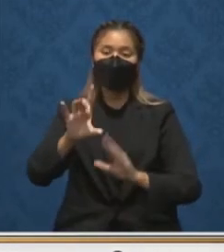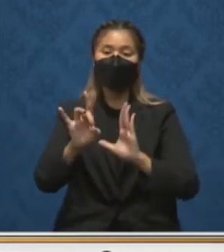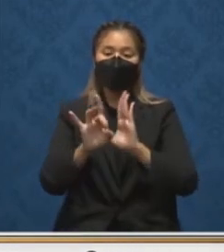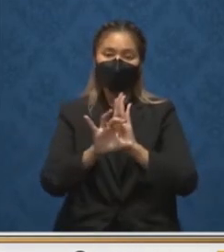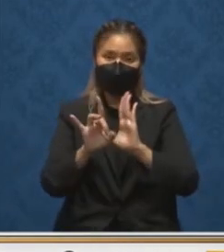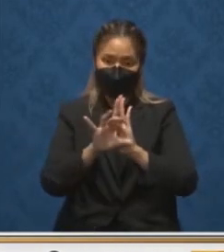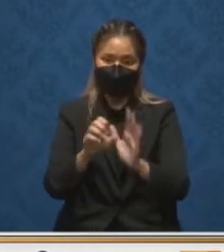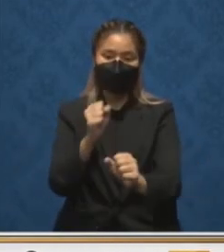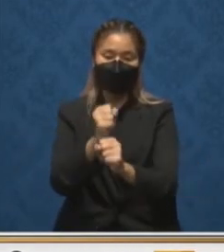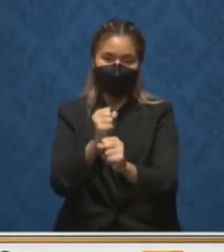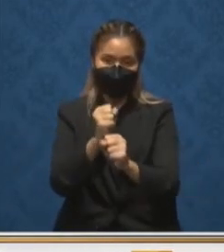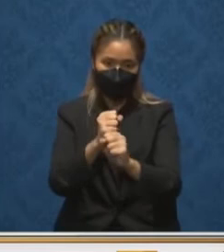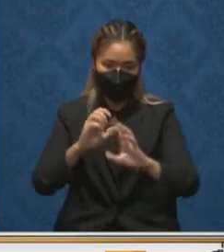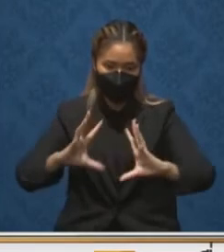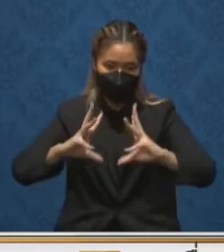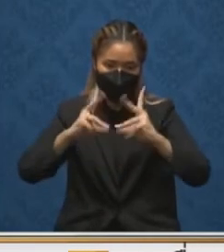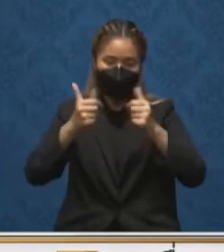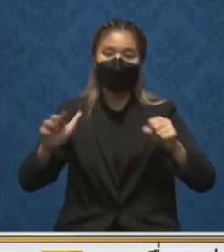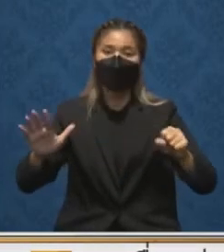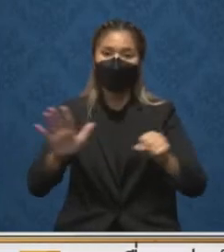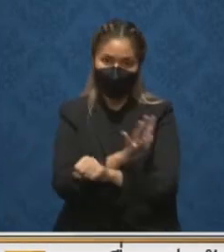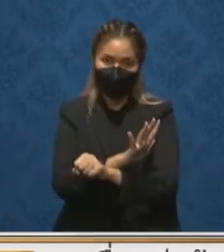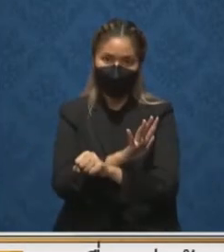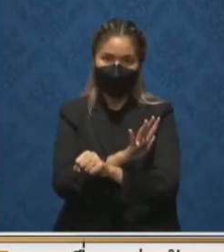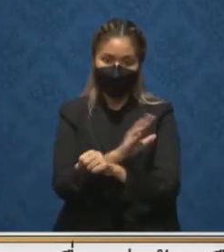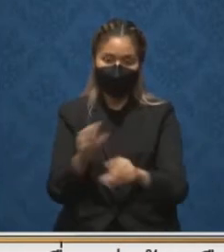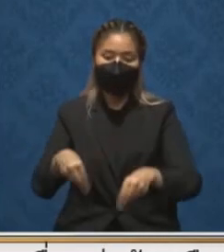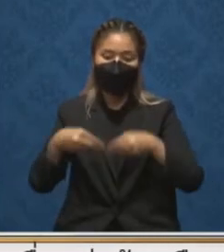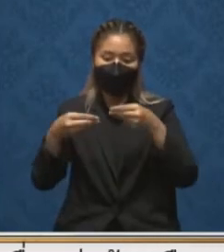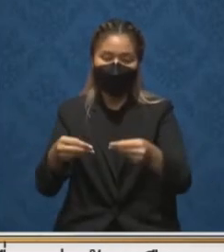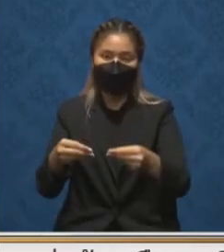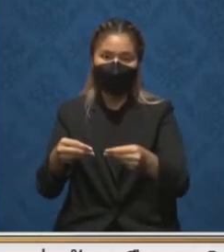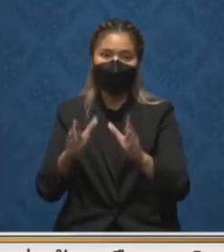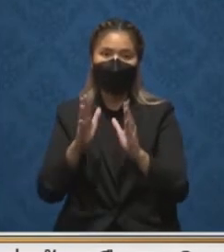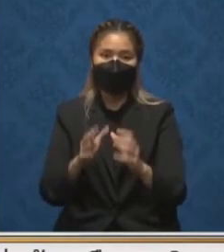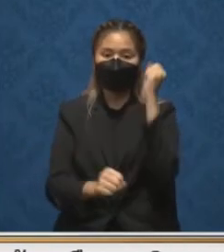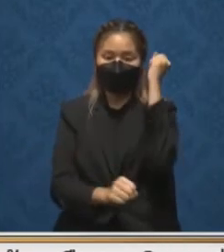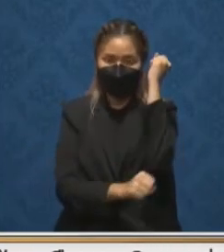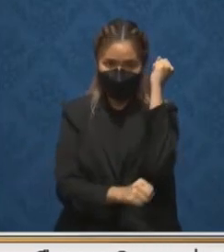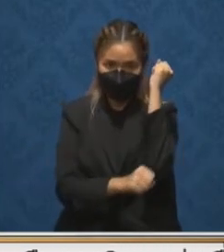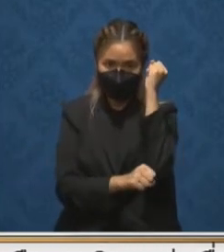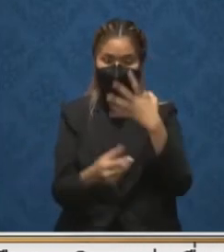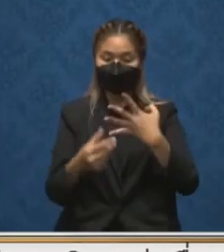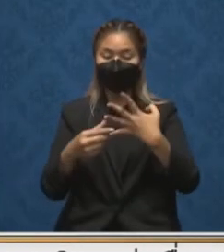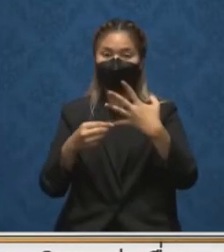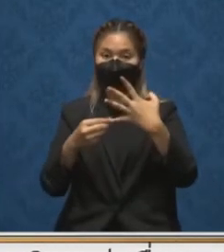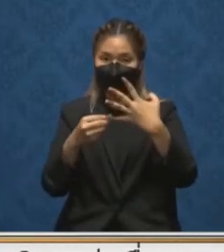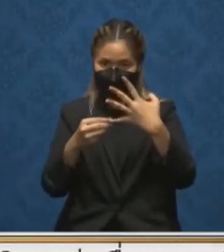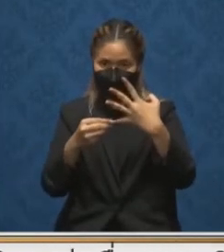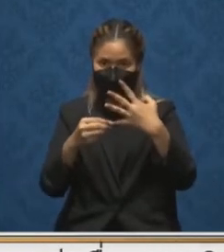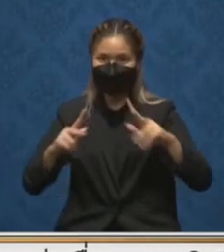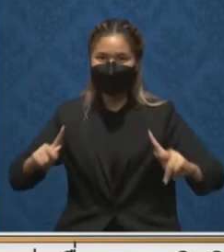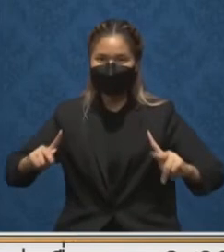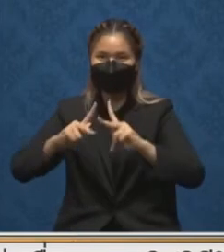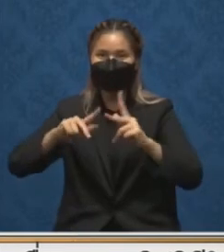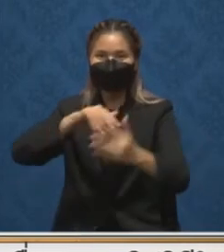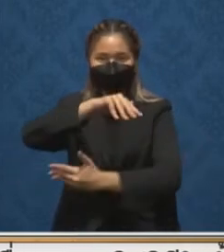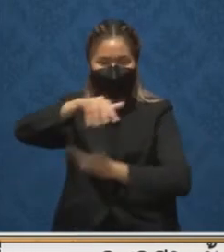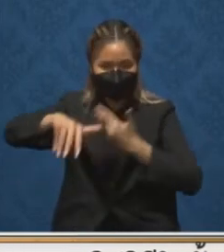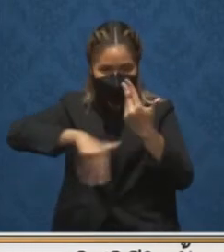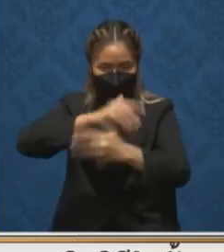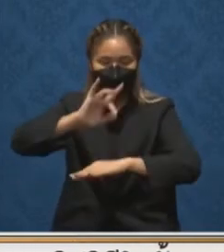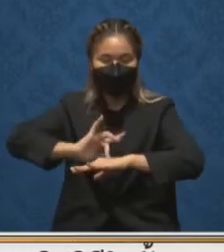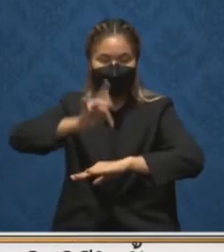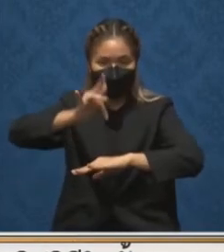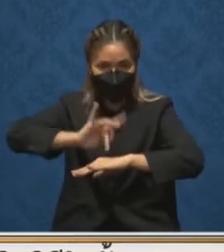สำหรับการที่จะมีบ้านของคนยากจนอยู่นะครับเรื่องสุดท้ายขอให้กระทรวงทรัพยากรธรรมชาติและสิ่งแวดล้อมนับ